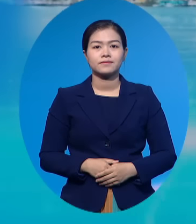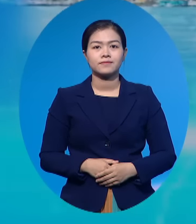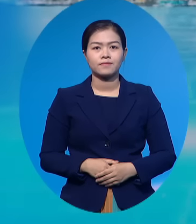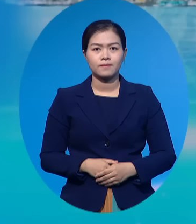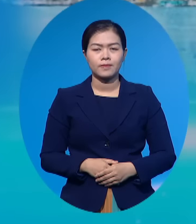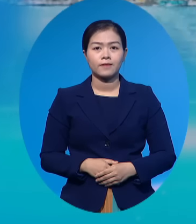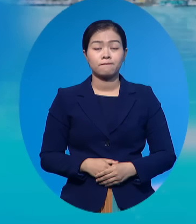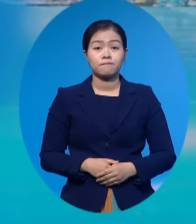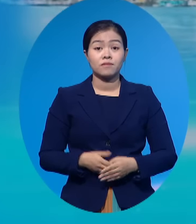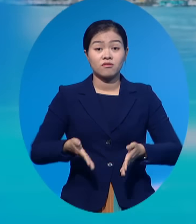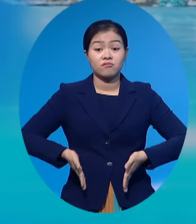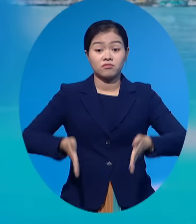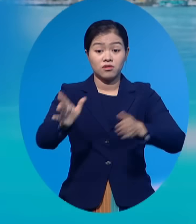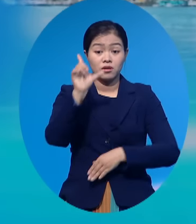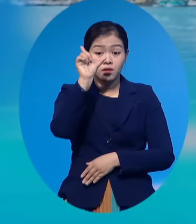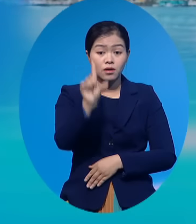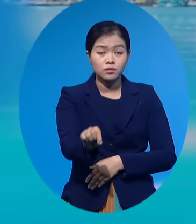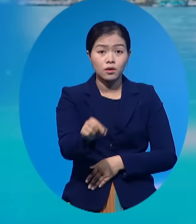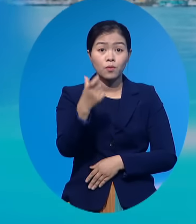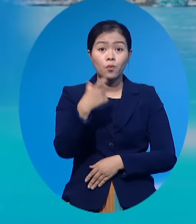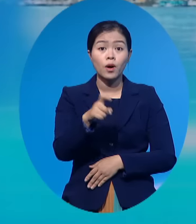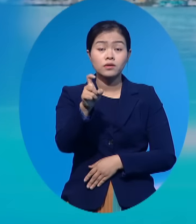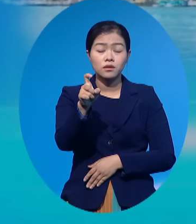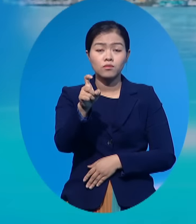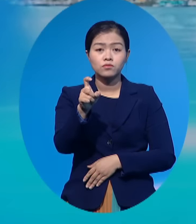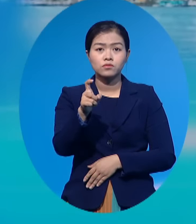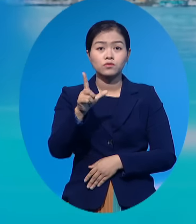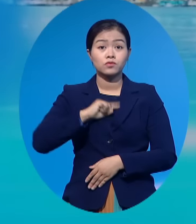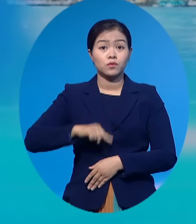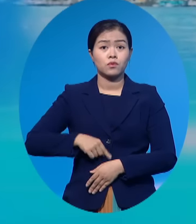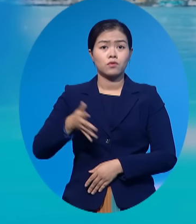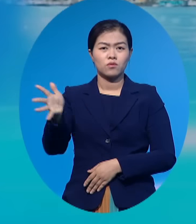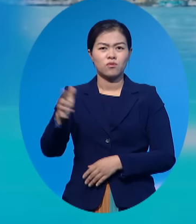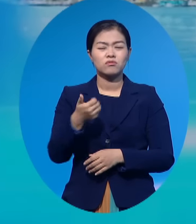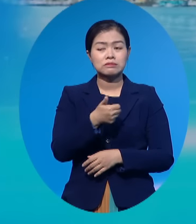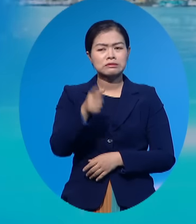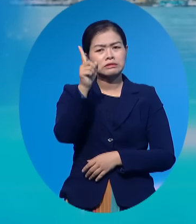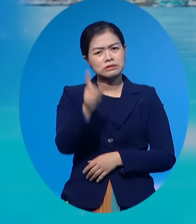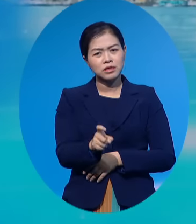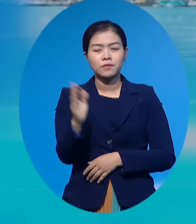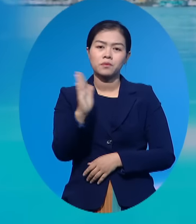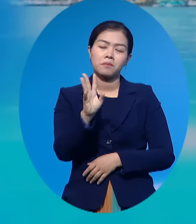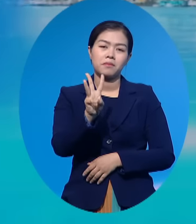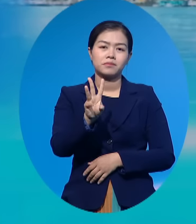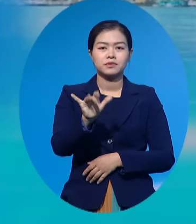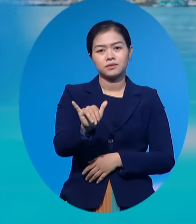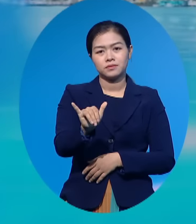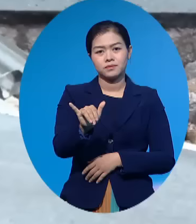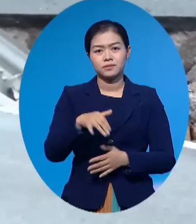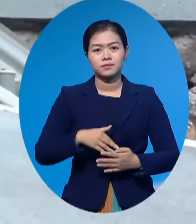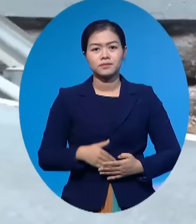cập nhật vụ sập đường cao tốc ở tỉnh Quảng Đông, miền Nam Trung Quốc. Tính đến sáng nay 2 tháng 5, số người thiệt mạng đã tăng lên con số 36.